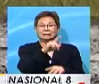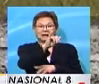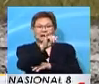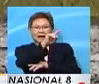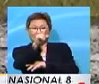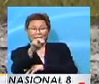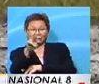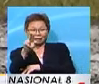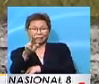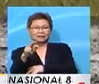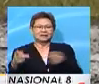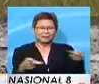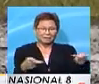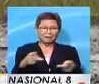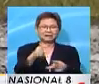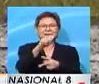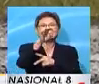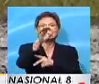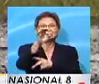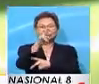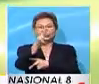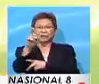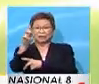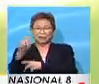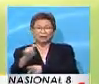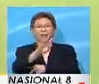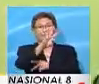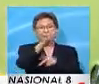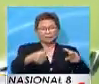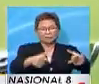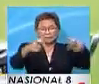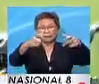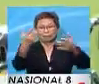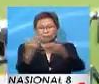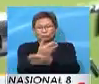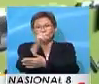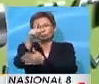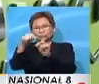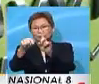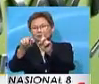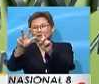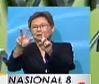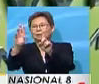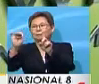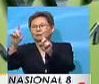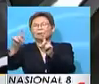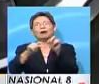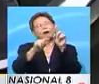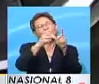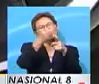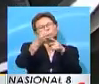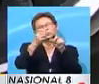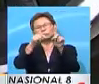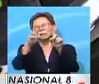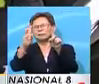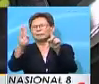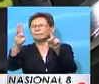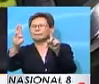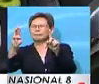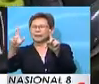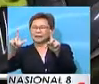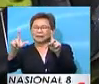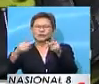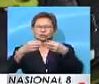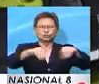dilengkapi Enjin vvt 4 silinder baharu 1.3 l atau 1.6 l dijual dengan harga